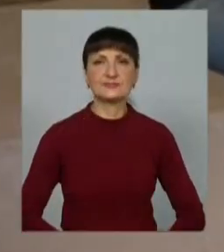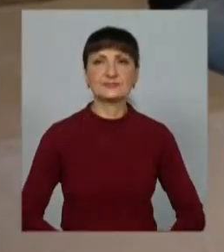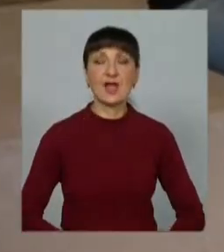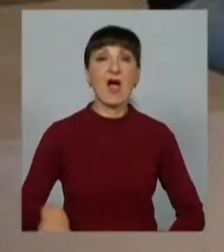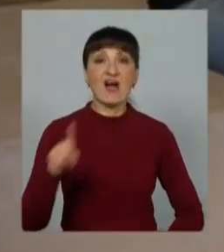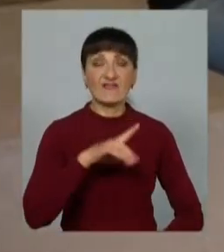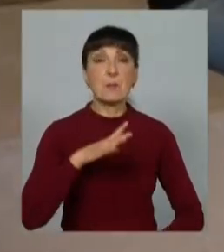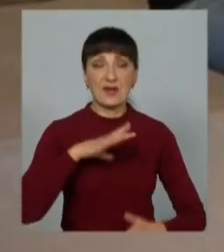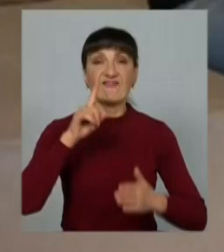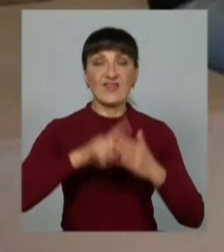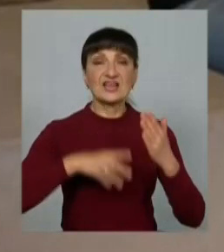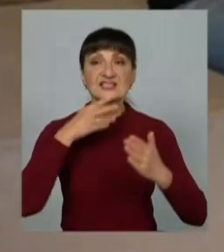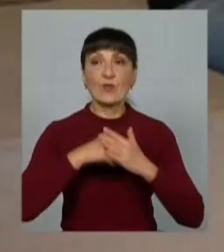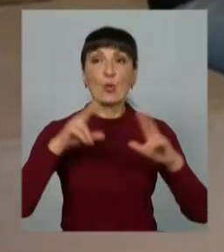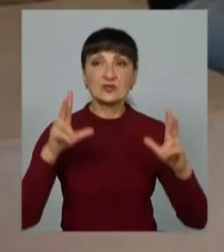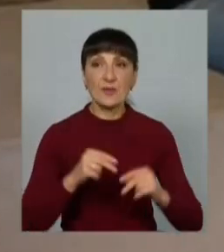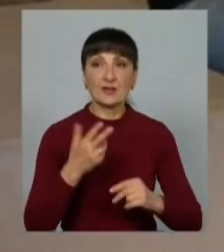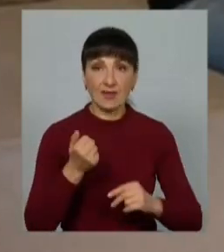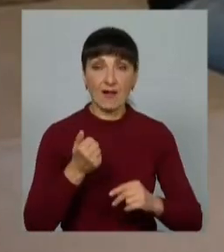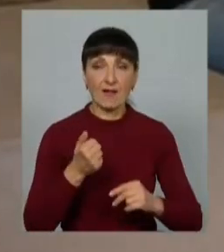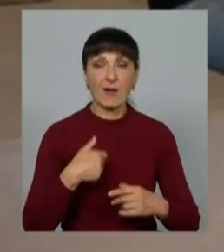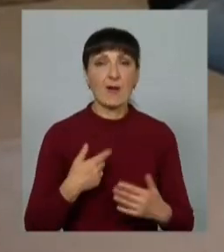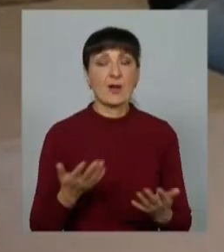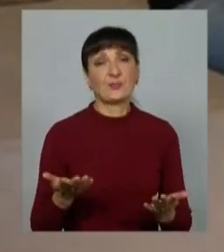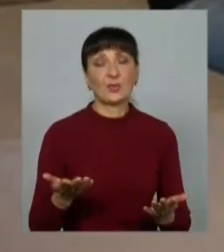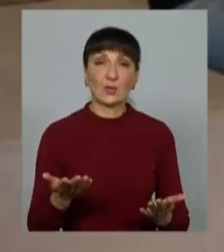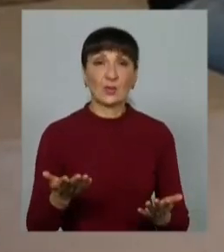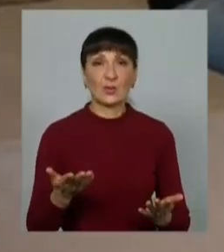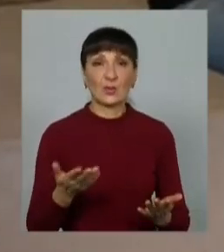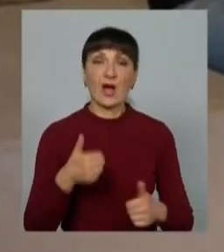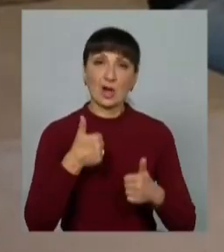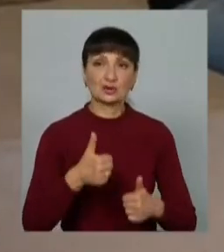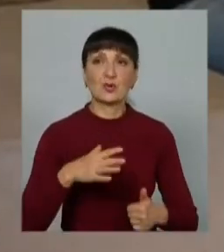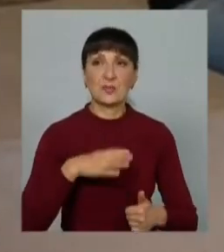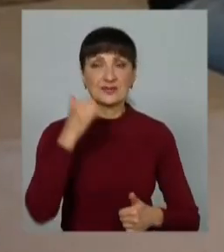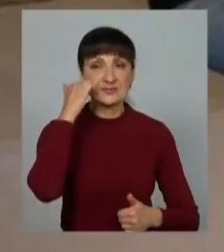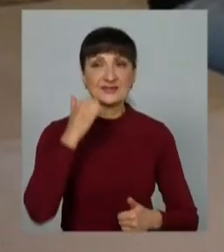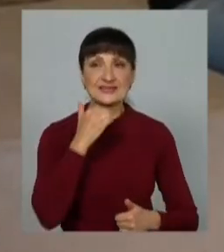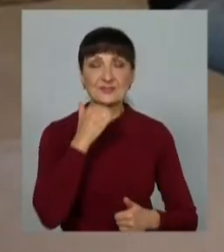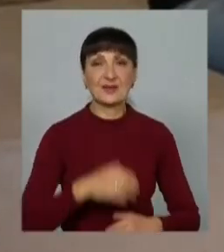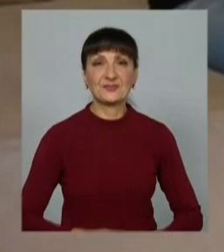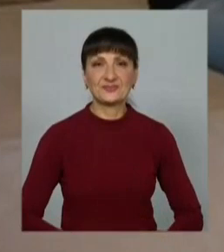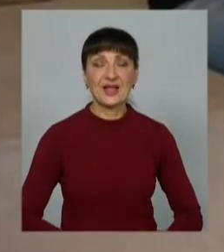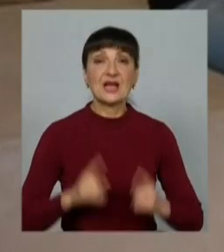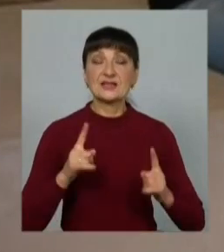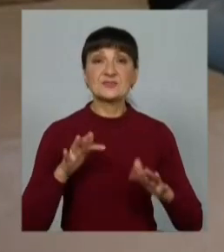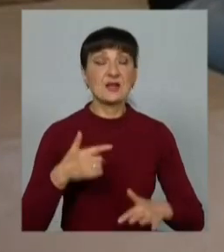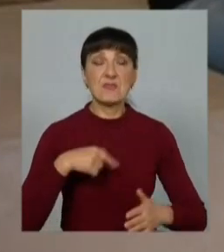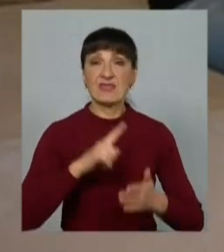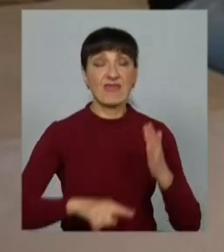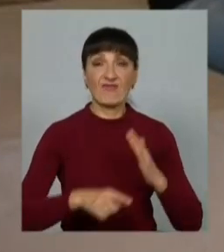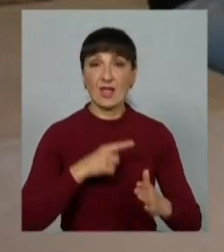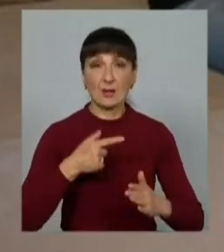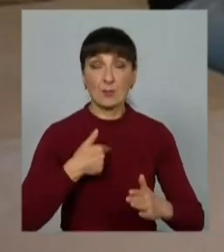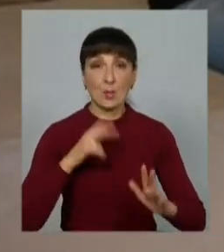верили в свой успех? Каково это было? Вау! Очень хороший вопрос, спасибо. На самом деле, нет, мы не верили в